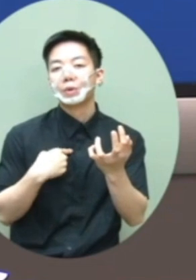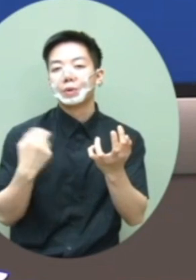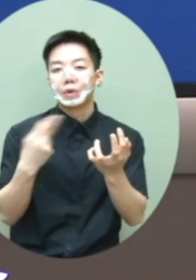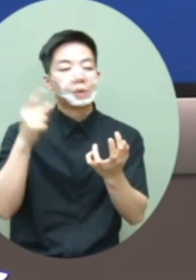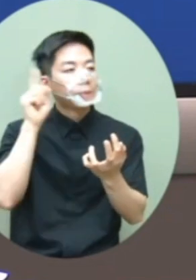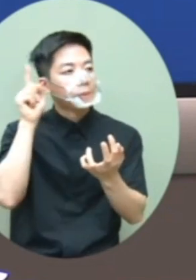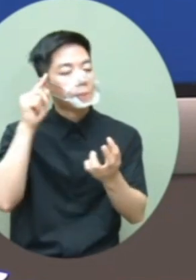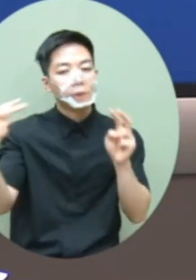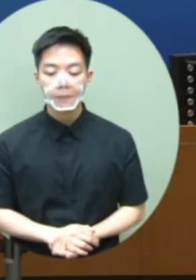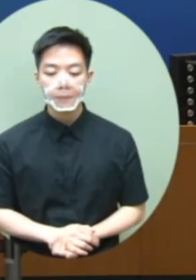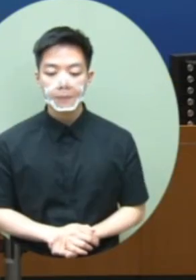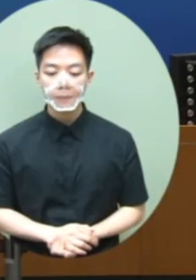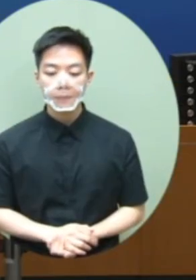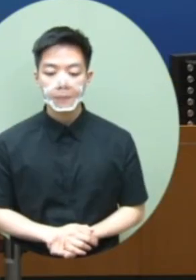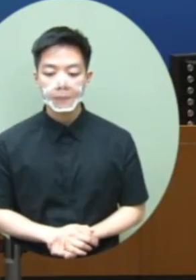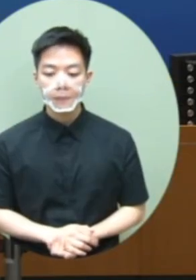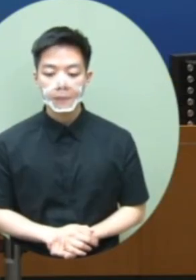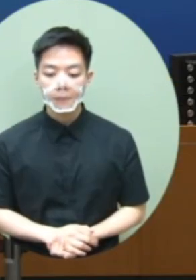多謝。